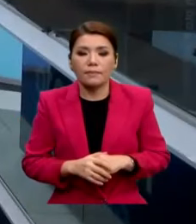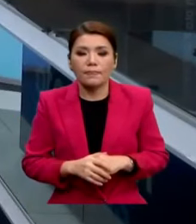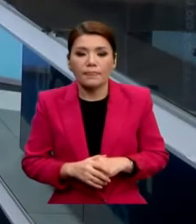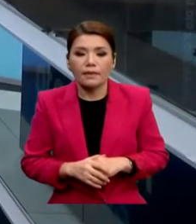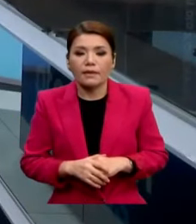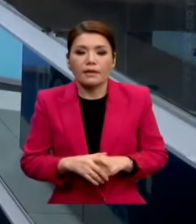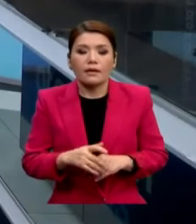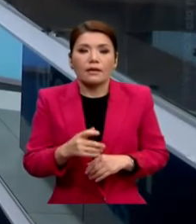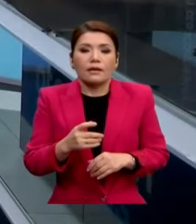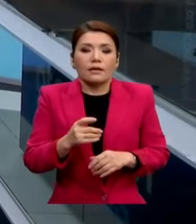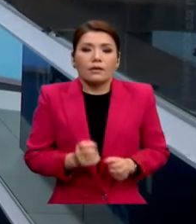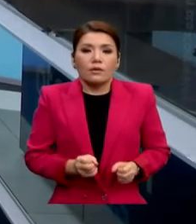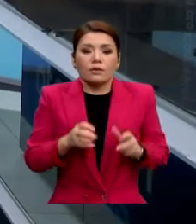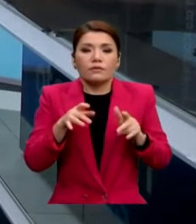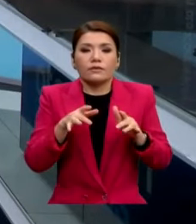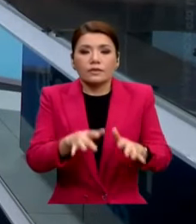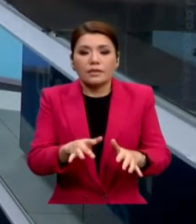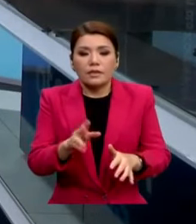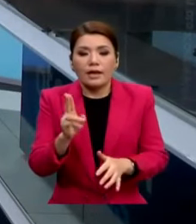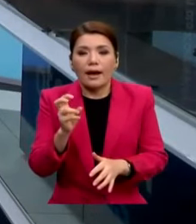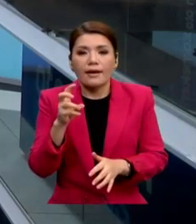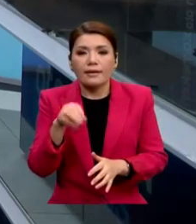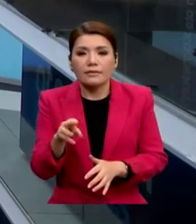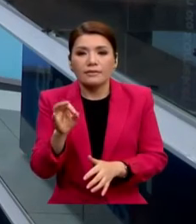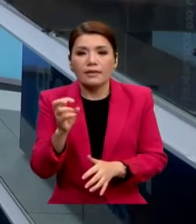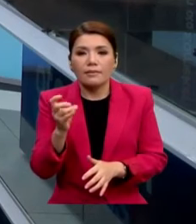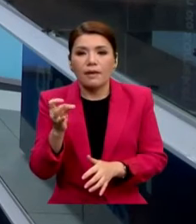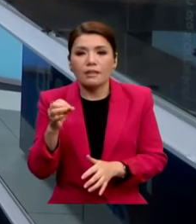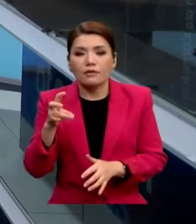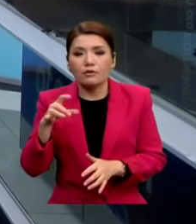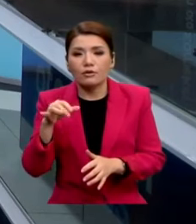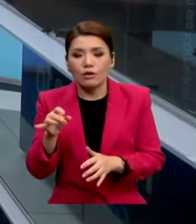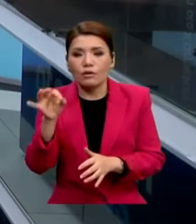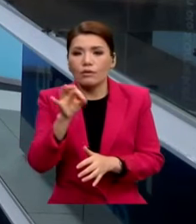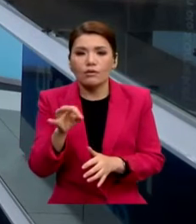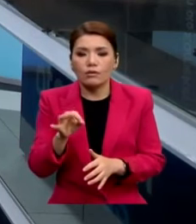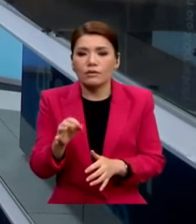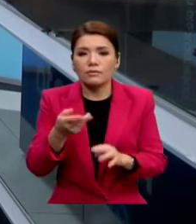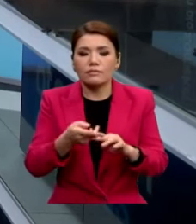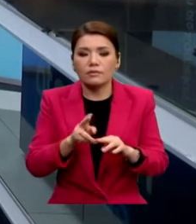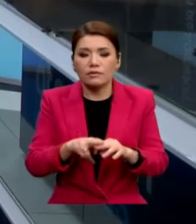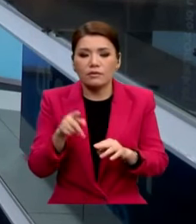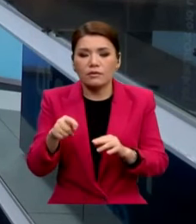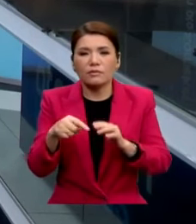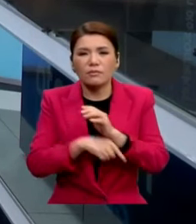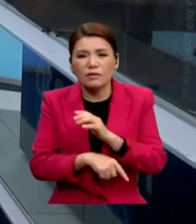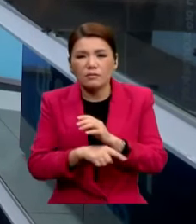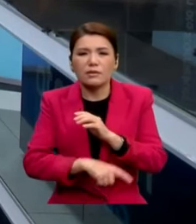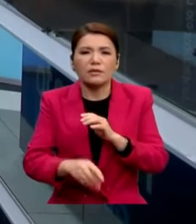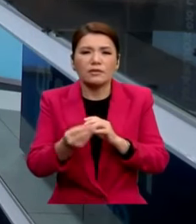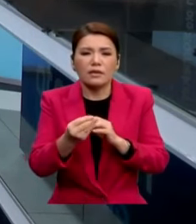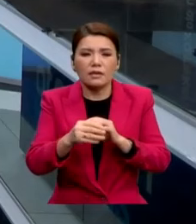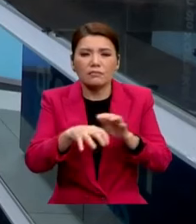Еще одно уголовное дело завели в отношении Карата Сатабалдыулы. Теперь уже по факту отмывания доходов, полученных преступным путем.